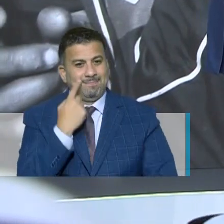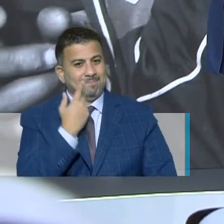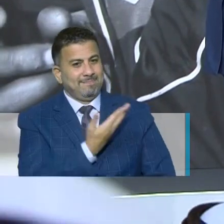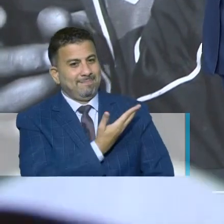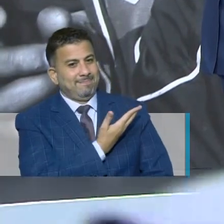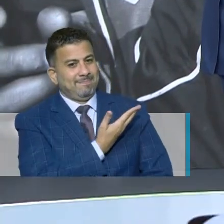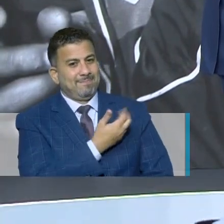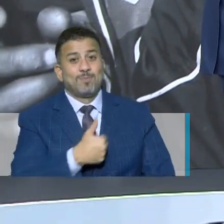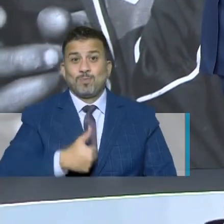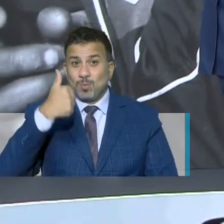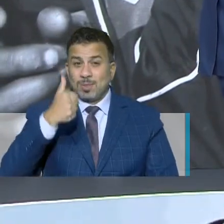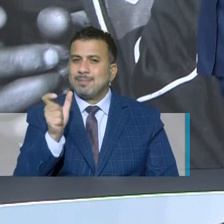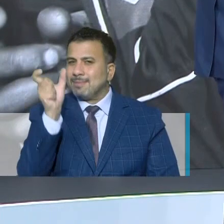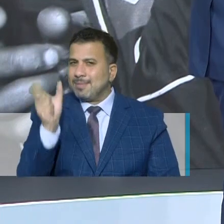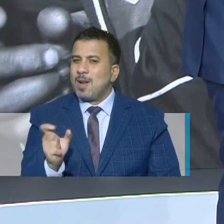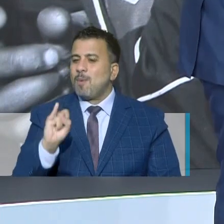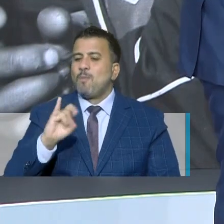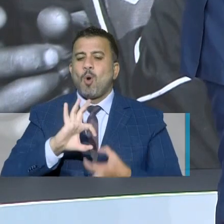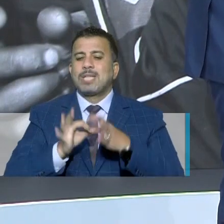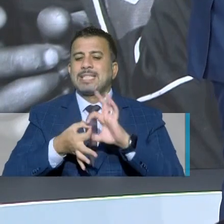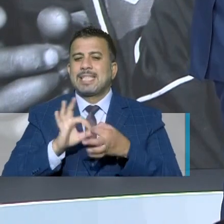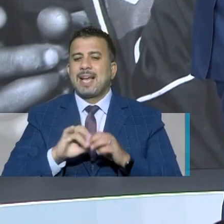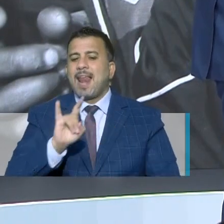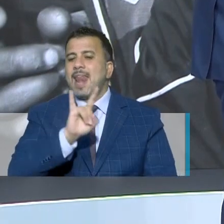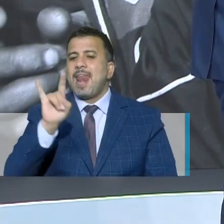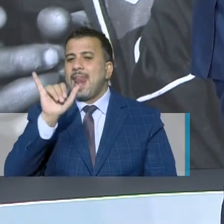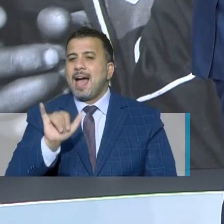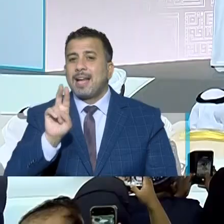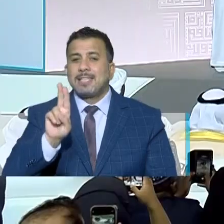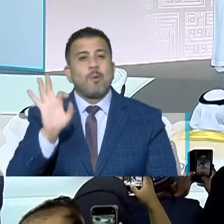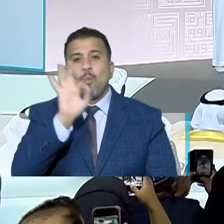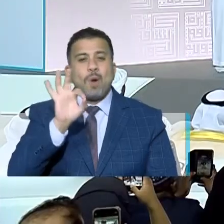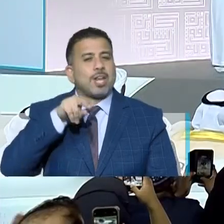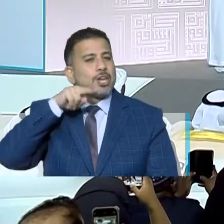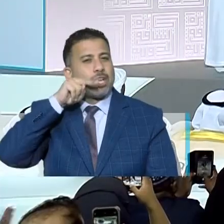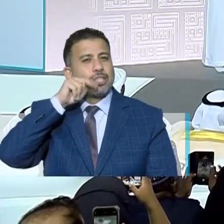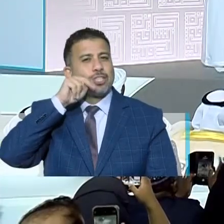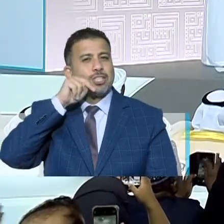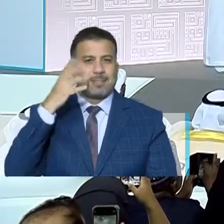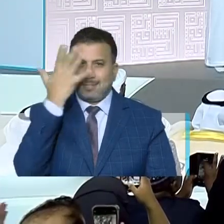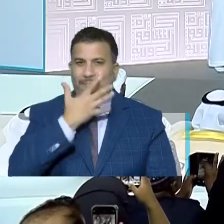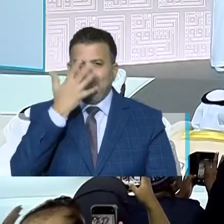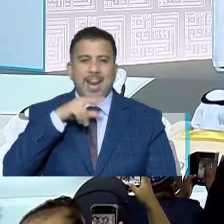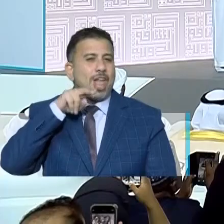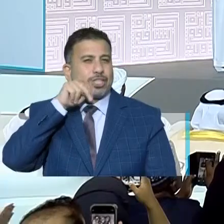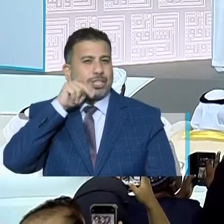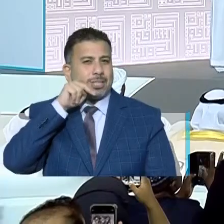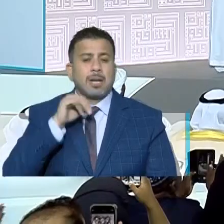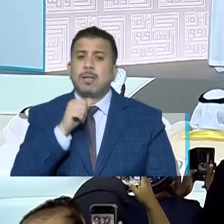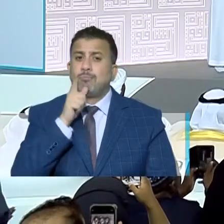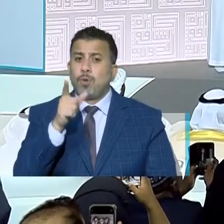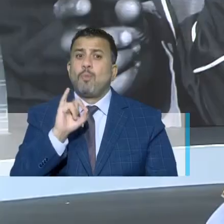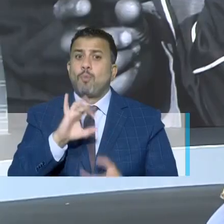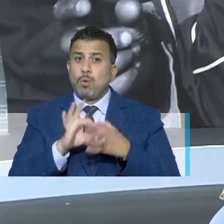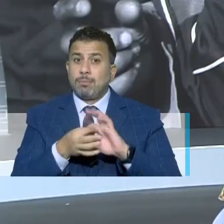الفائز بالدوره مؤسسه لايدي ايد امباكت من نيجيريا وبفوز بالجائزه حصلت هذه المؤسسه